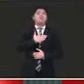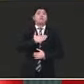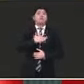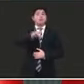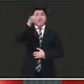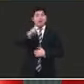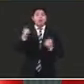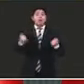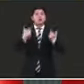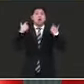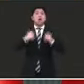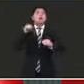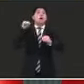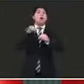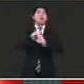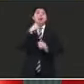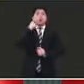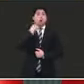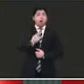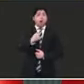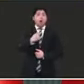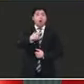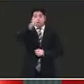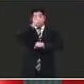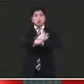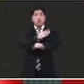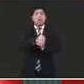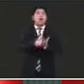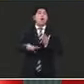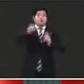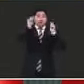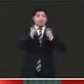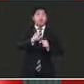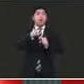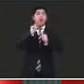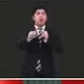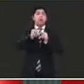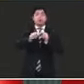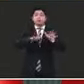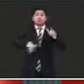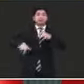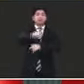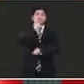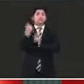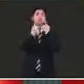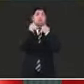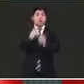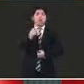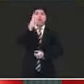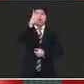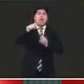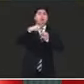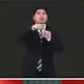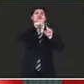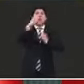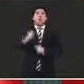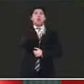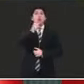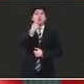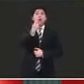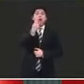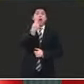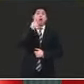ilk iş yerim kampanyasının ülkemizde yol açacağı ekonomik hareketlilik iki trilyon liraya